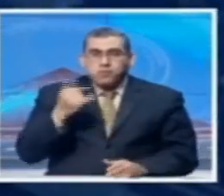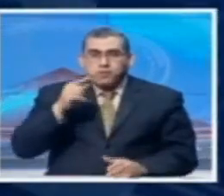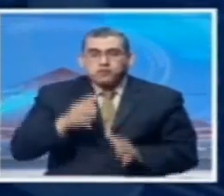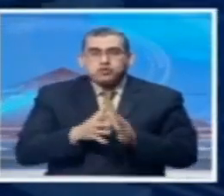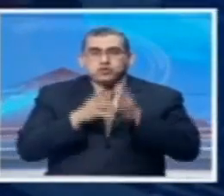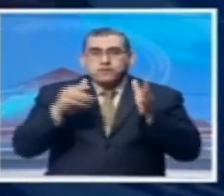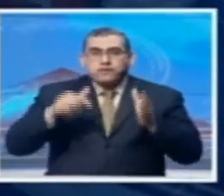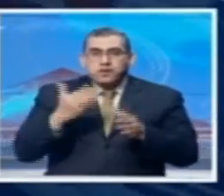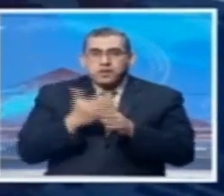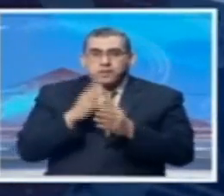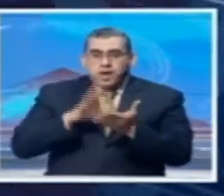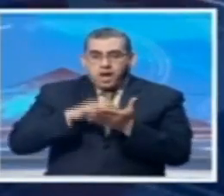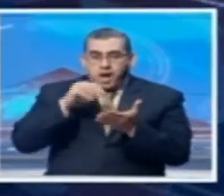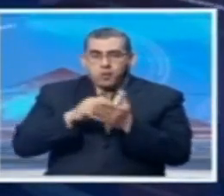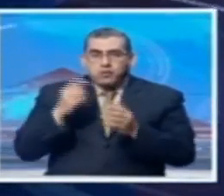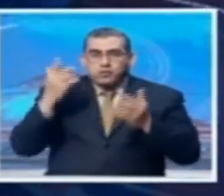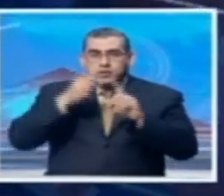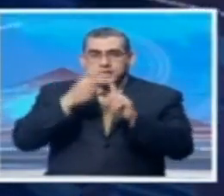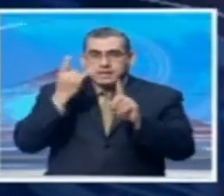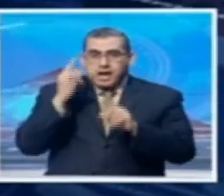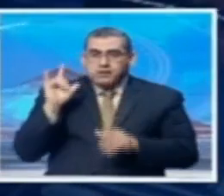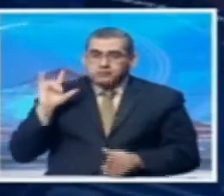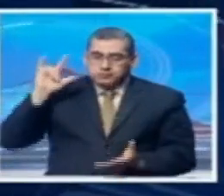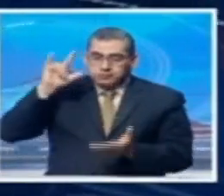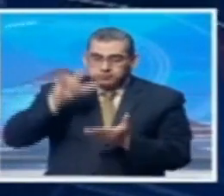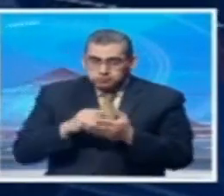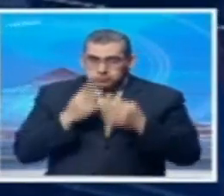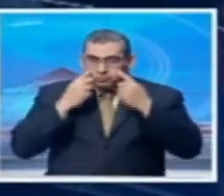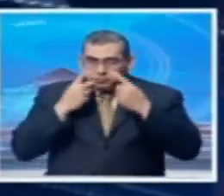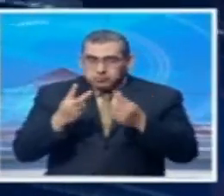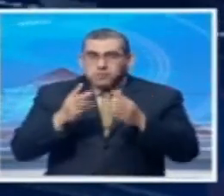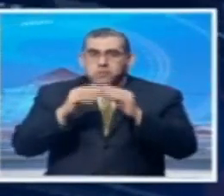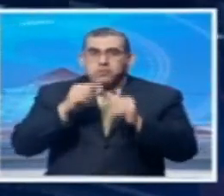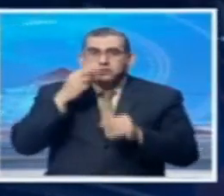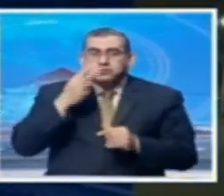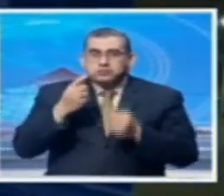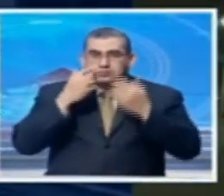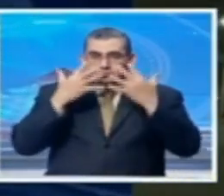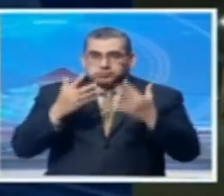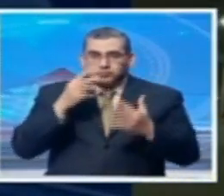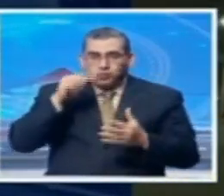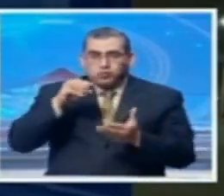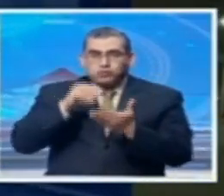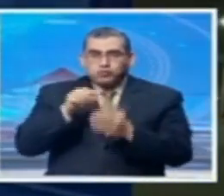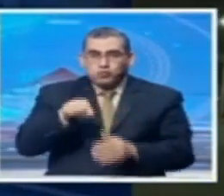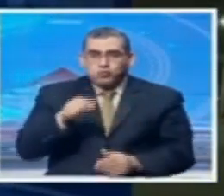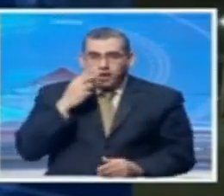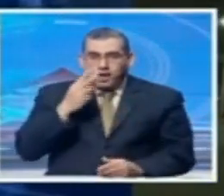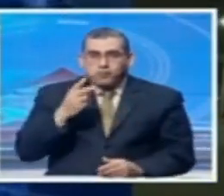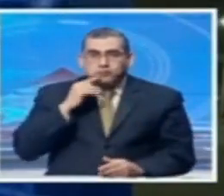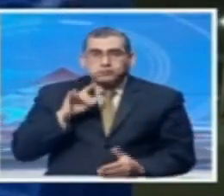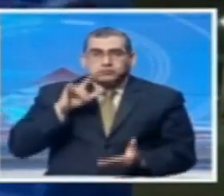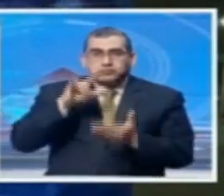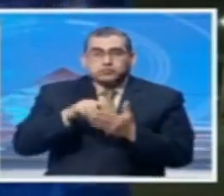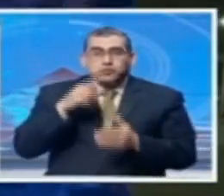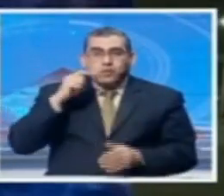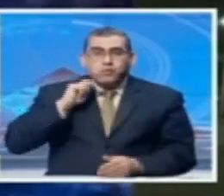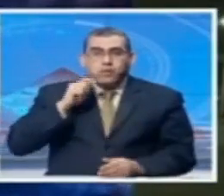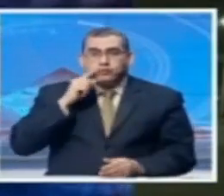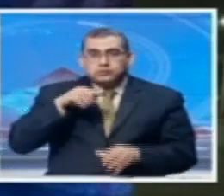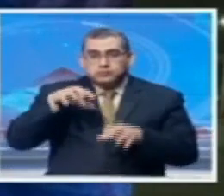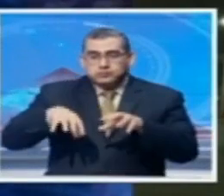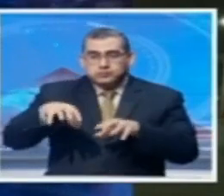كبيرة كونها أول ما يقابل السائح بعد خروجه من المطار. تفقد محافظ القاهرة المنطقة